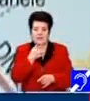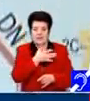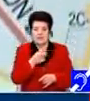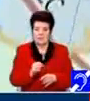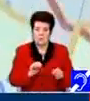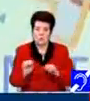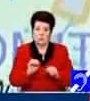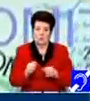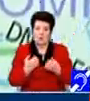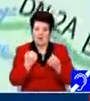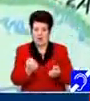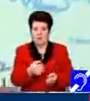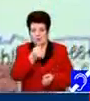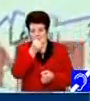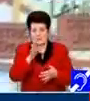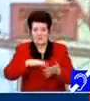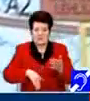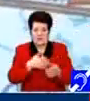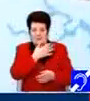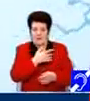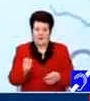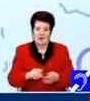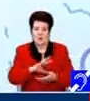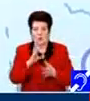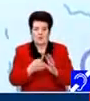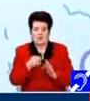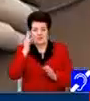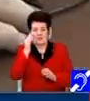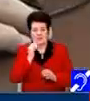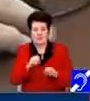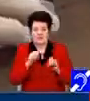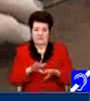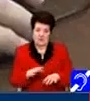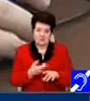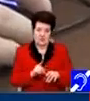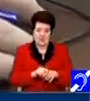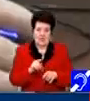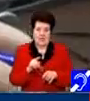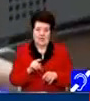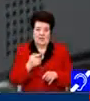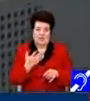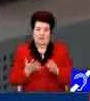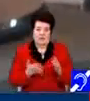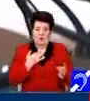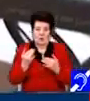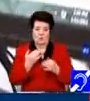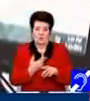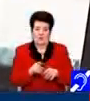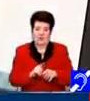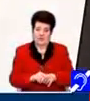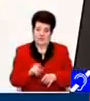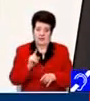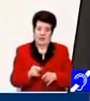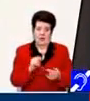plus, conducătorii auto nu mai pot fi sancționați în intervalul cuprins de la data săvârșirii contravenției și până la data comunicării acesteia.